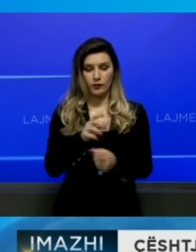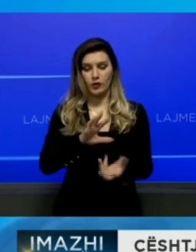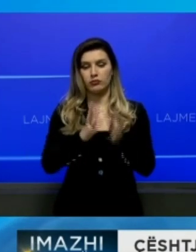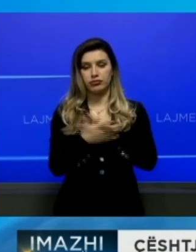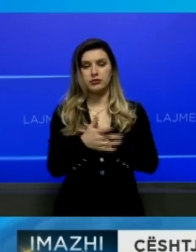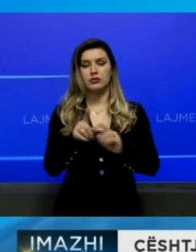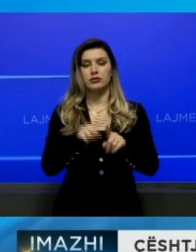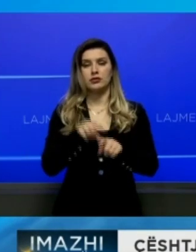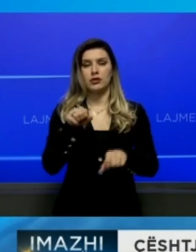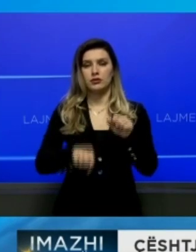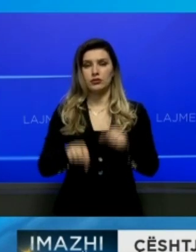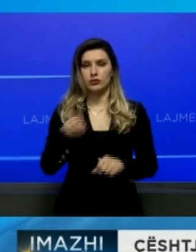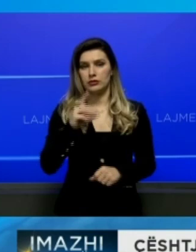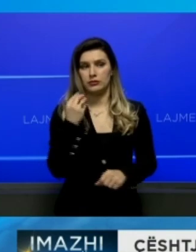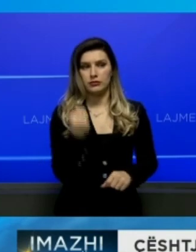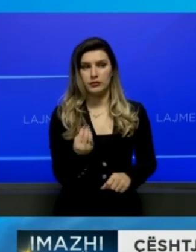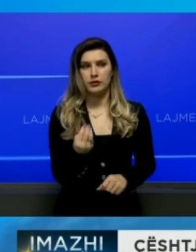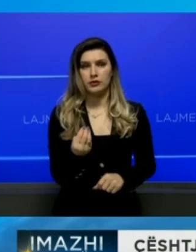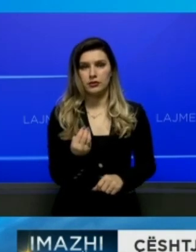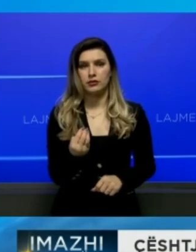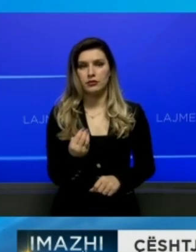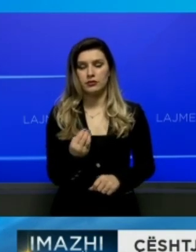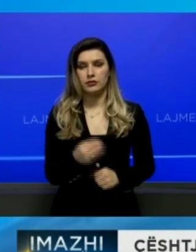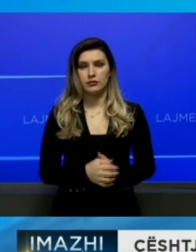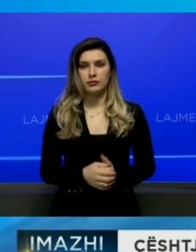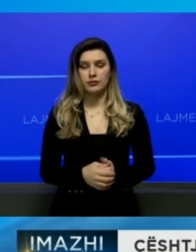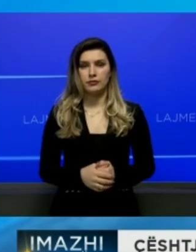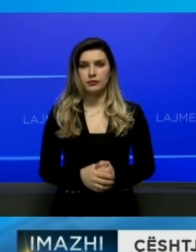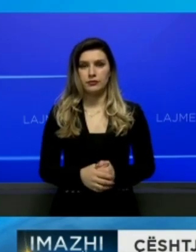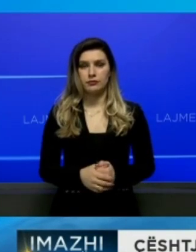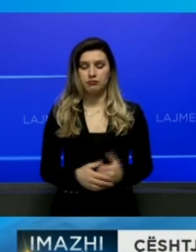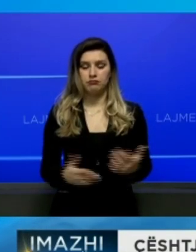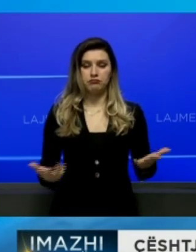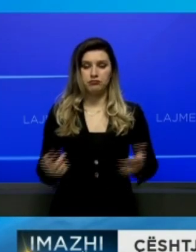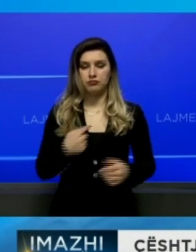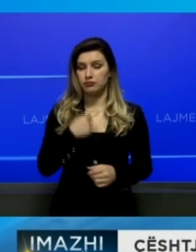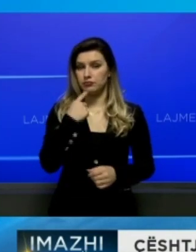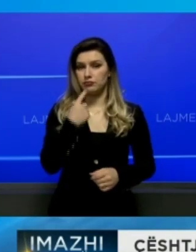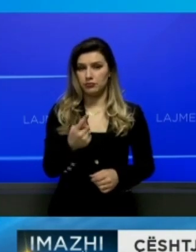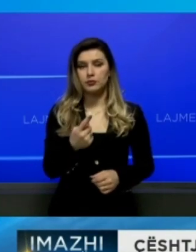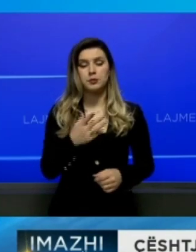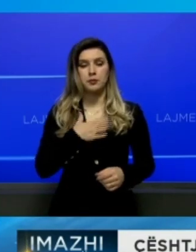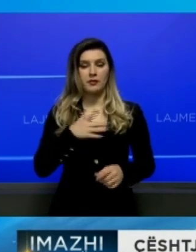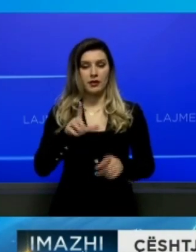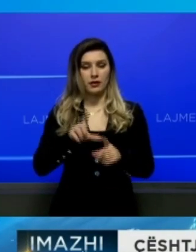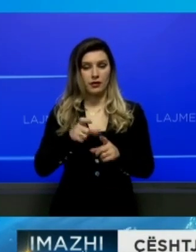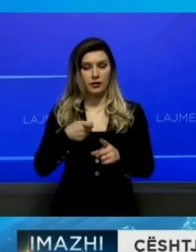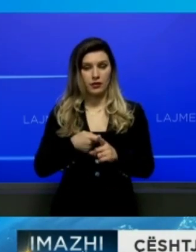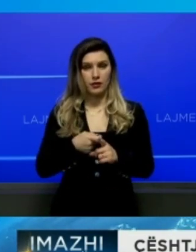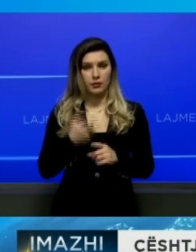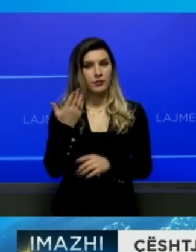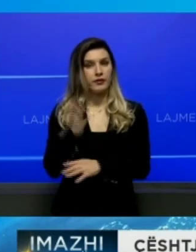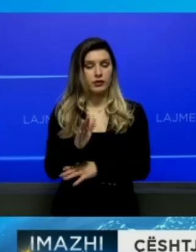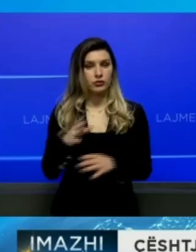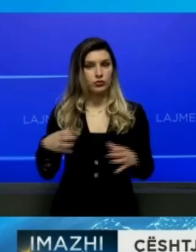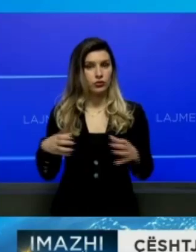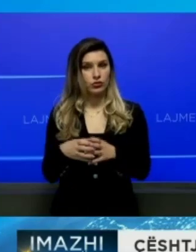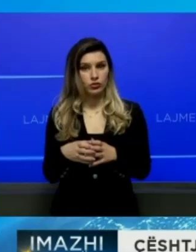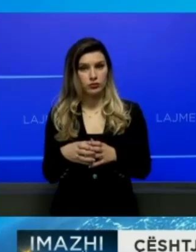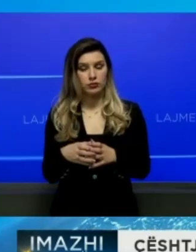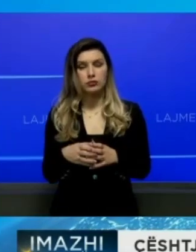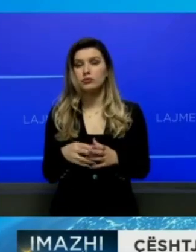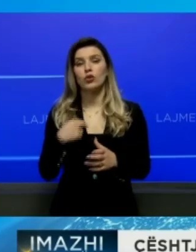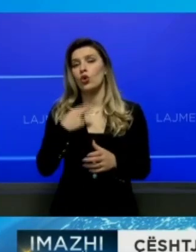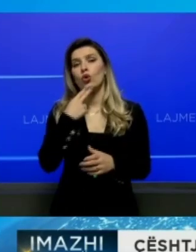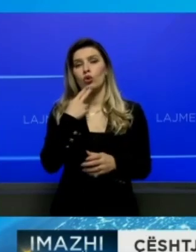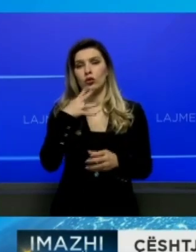arrogancë ndaj nesh. Dhe këto s'u mund ta tejkalojmë. Kështu që në përplas në emër të grupit që përfaqësoj, ne nuk